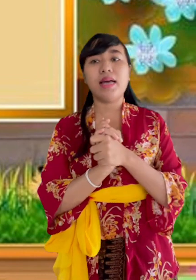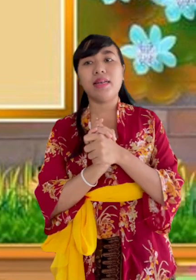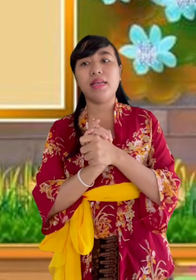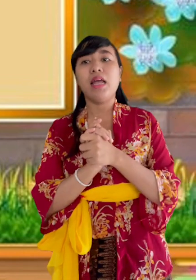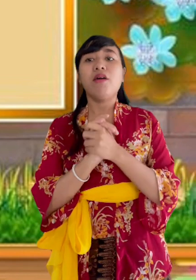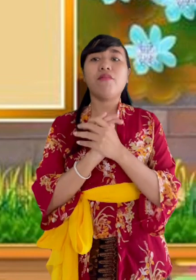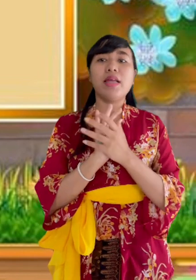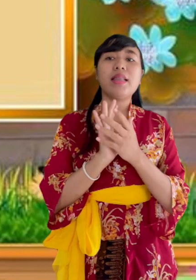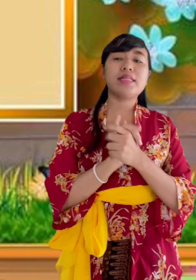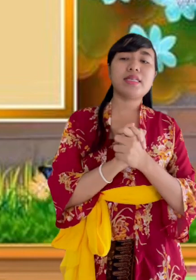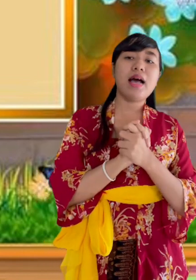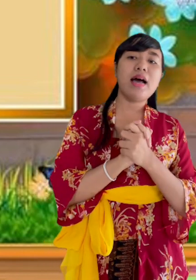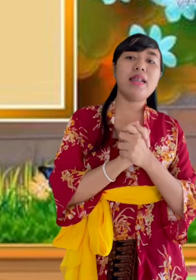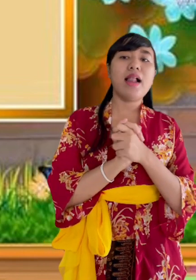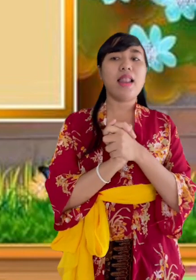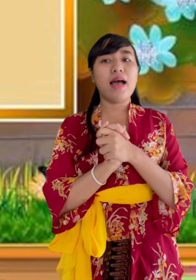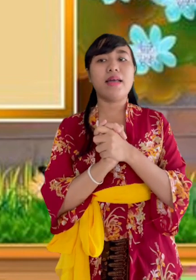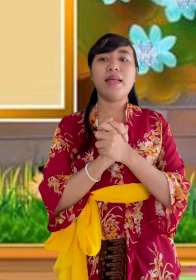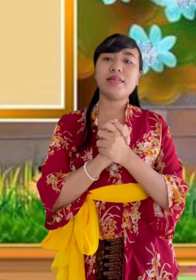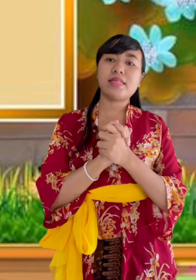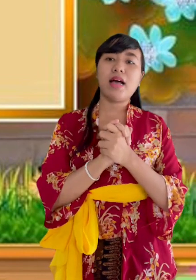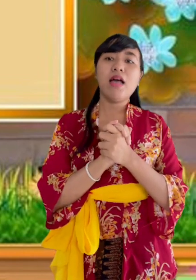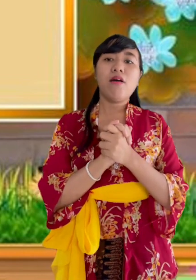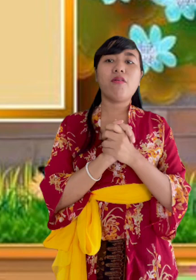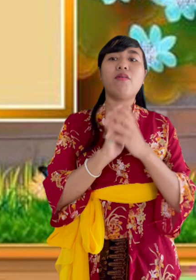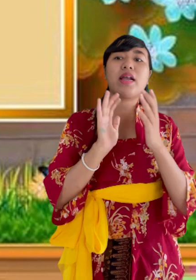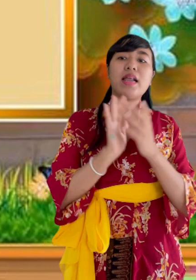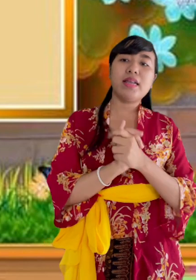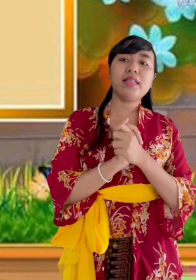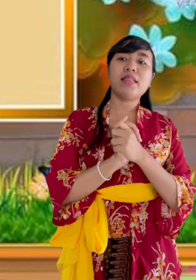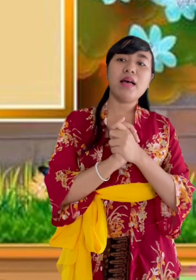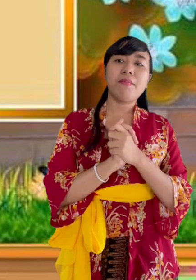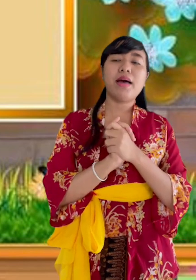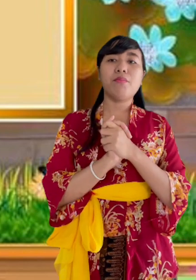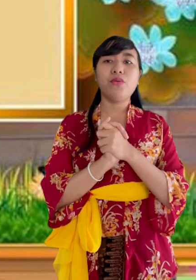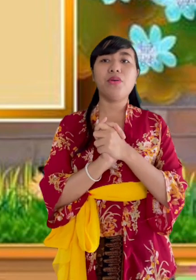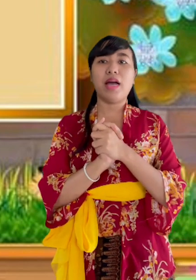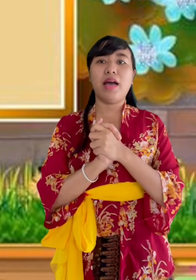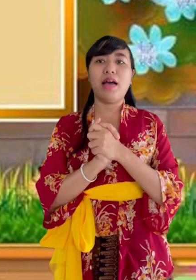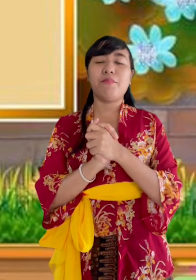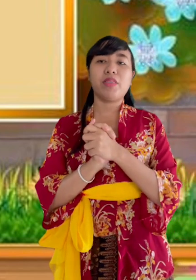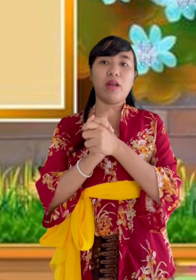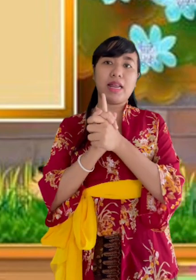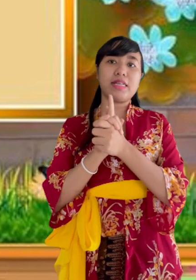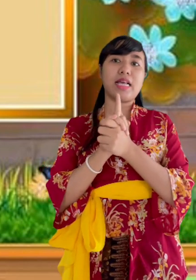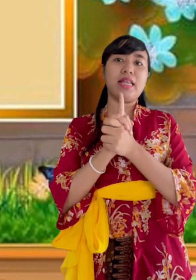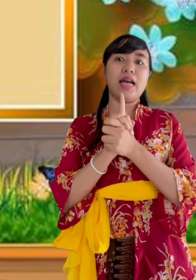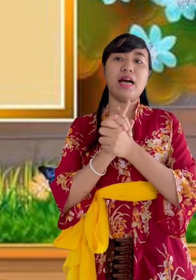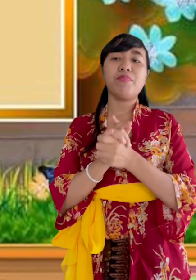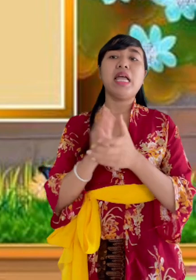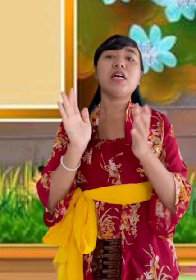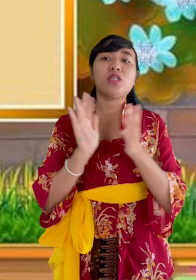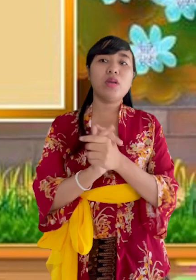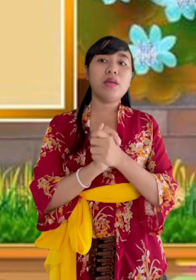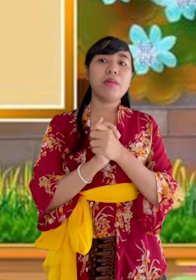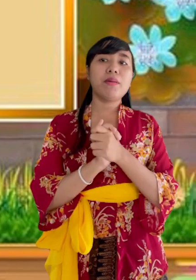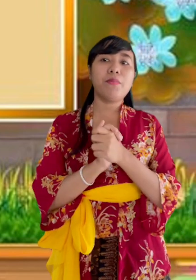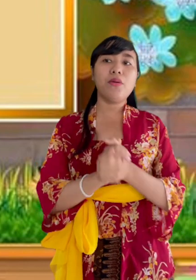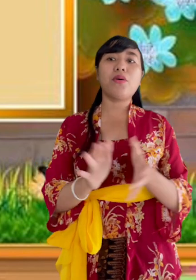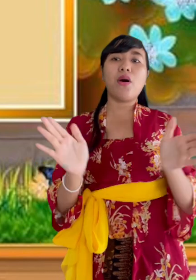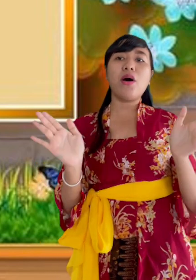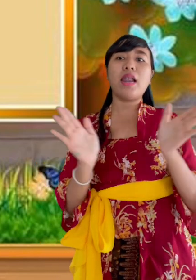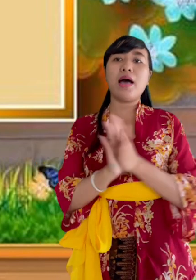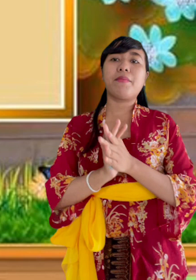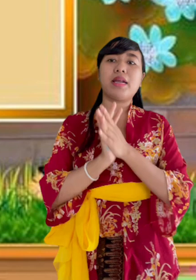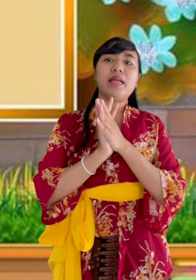adalah candi, village adalah desa, flower garden taman bunga. Diulangi lagi sekali ya. Swimming